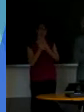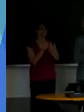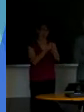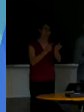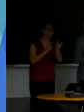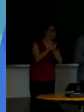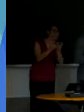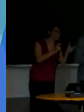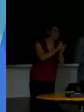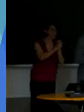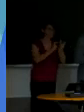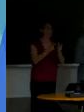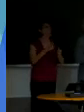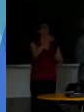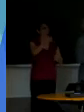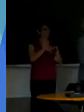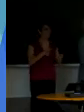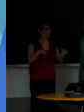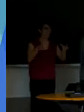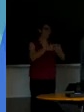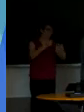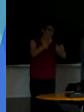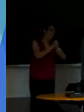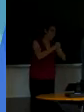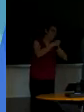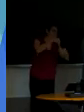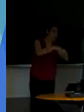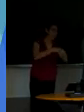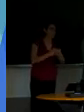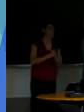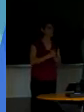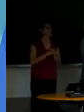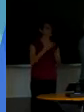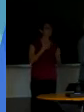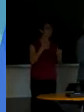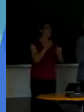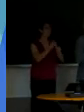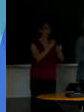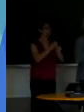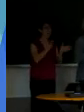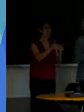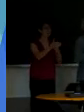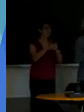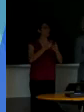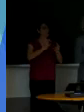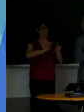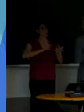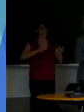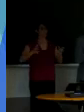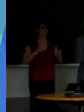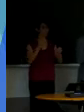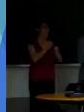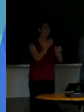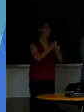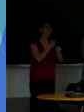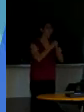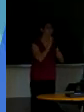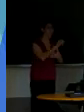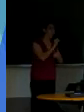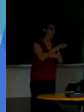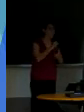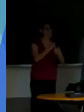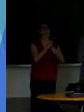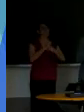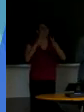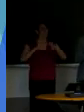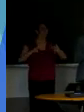lavorare in gruppo. Abbiamo una vastità di laboratori, laboratori didattici e laboratori di ricerca. Laboratori didattici